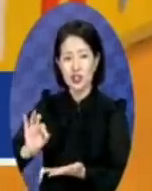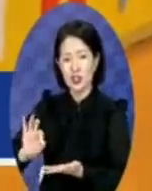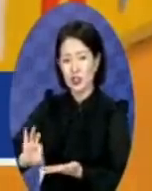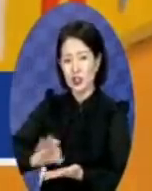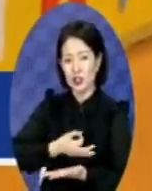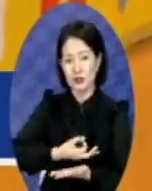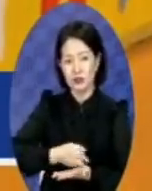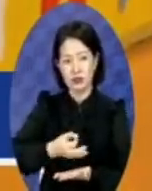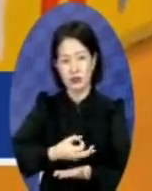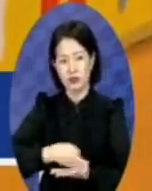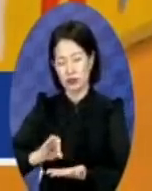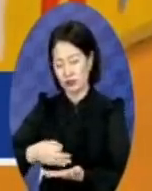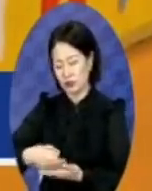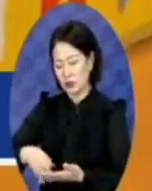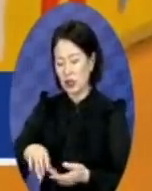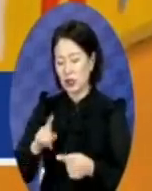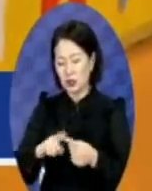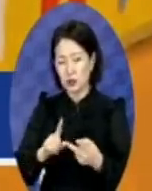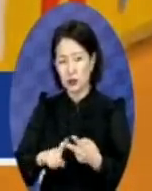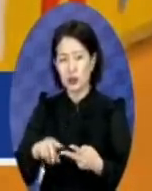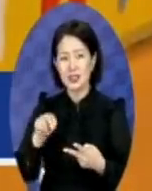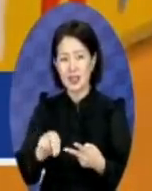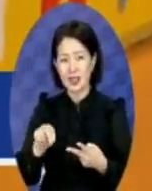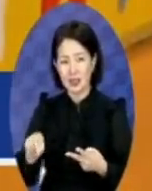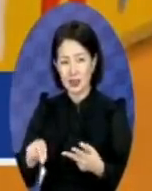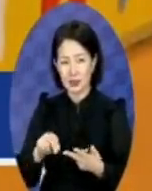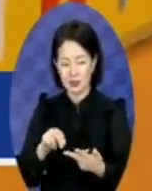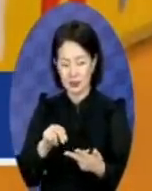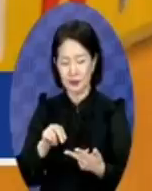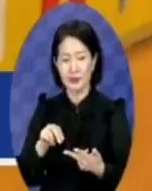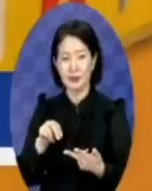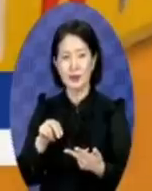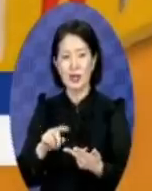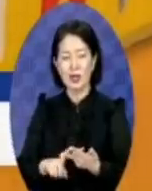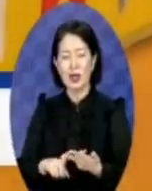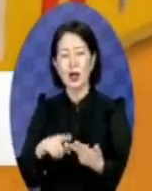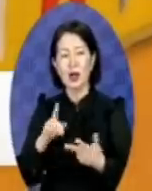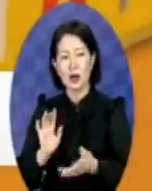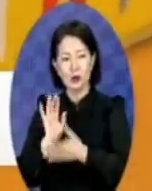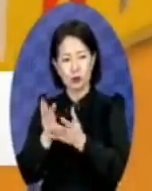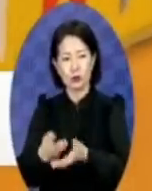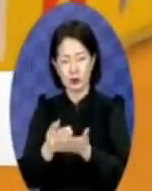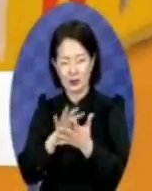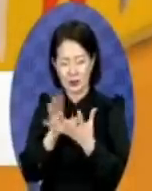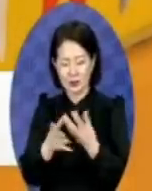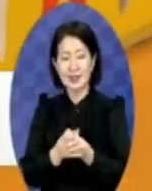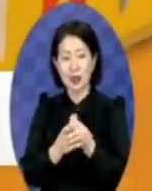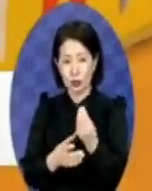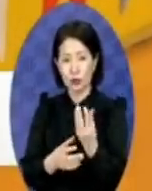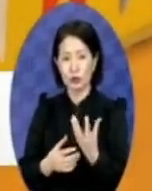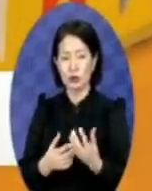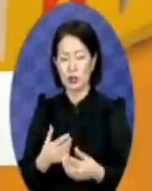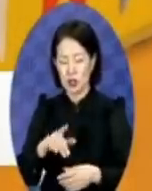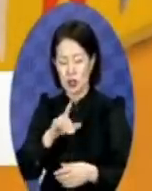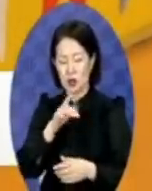болон шатринг ингээд 5 төрлөөр бид нөөдөр ингээд спортоор наадж байна. Тэр монголчууд